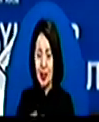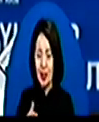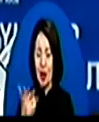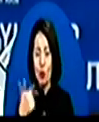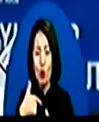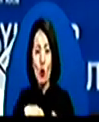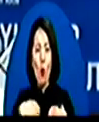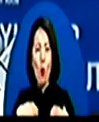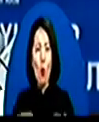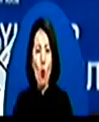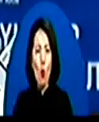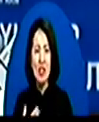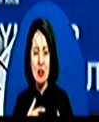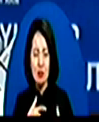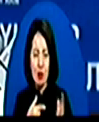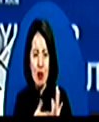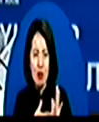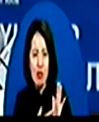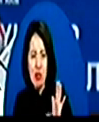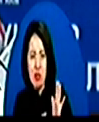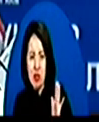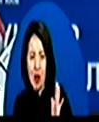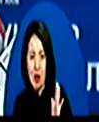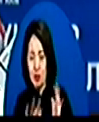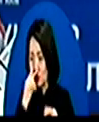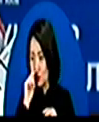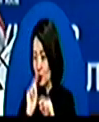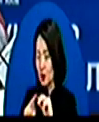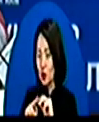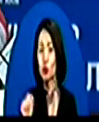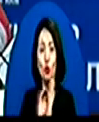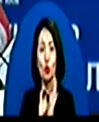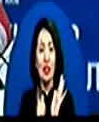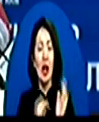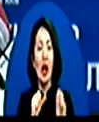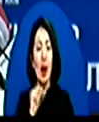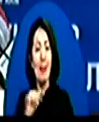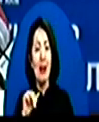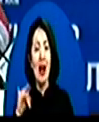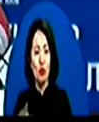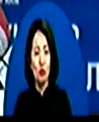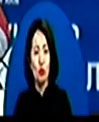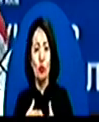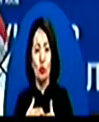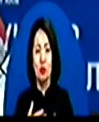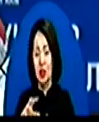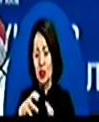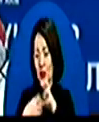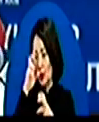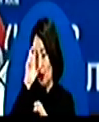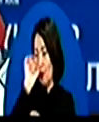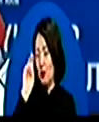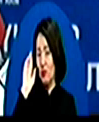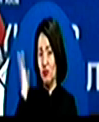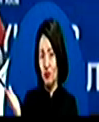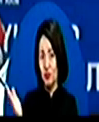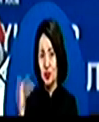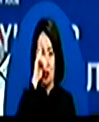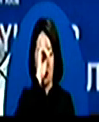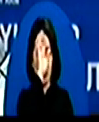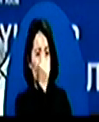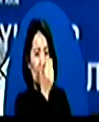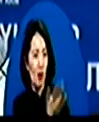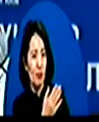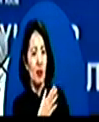уушигны хүндрэлүүдийг хянахад нэн шаардлагатай чухал ийм аппаратаар хангаж өгж байгаа энэ Дэлхийн банк эрүүл мэндийн яамандаа